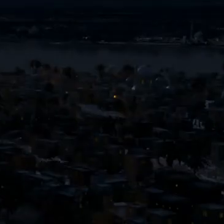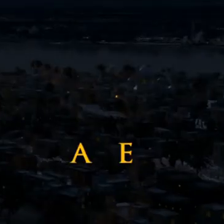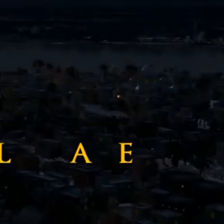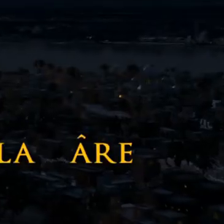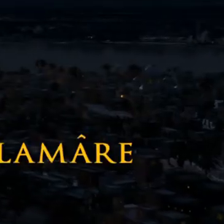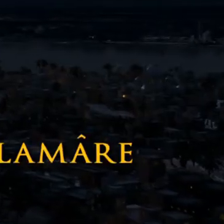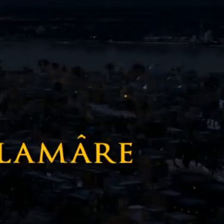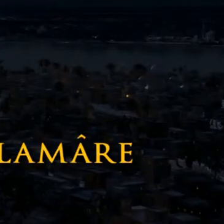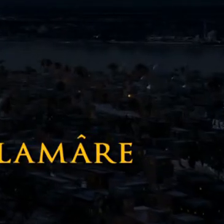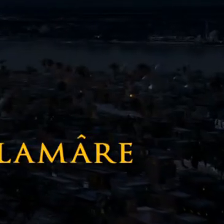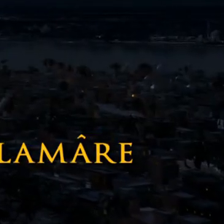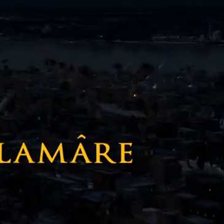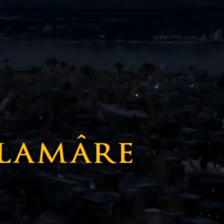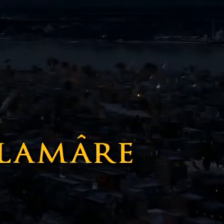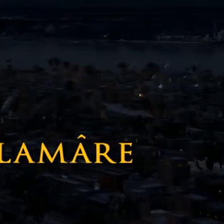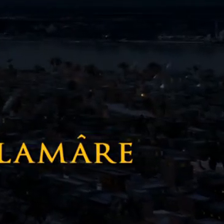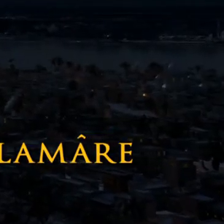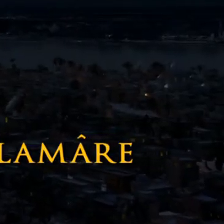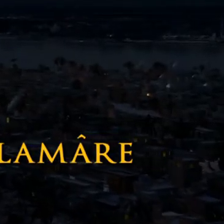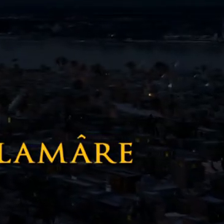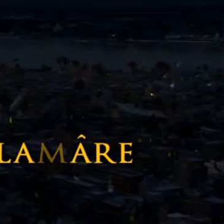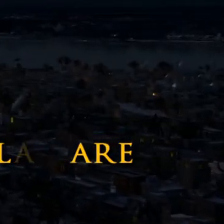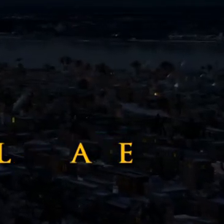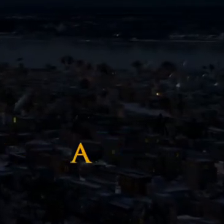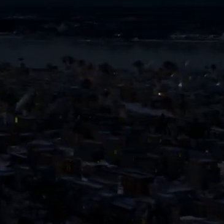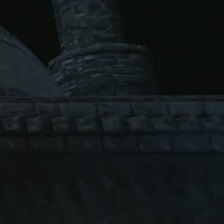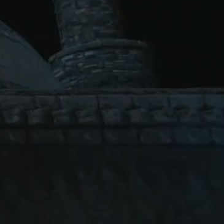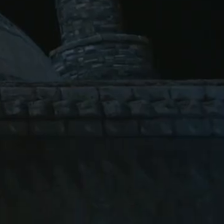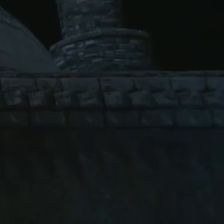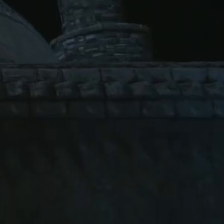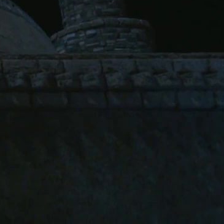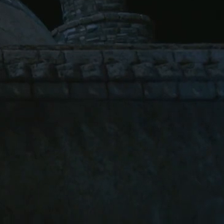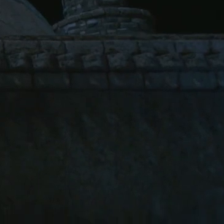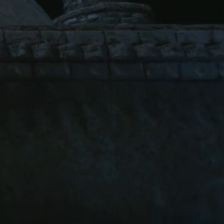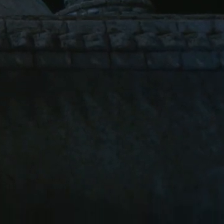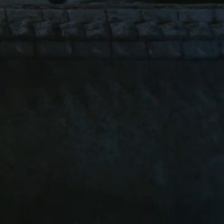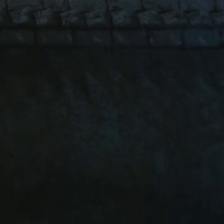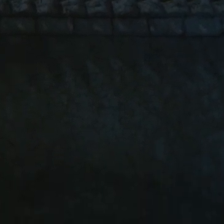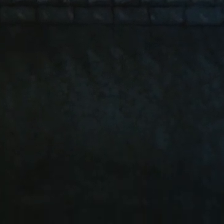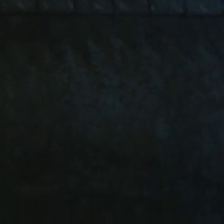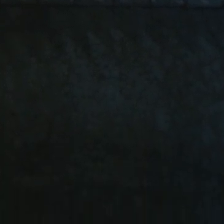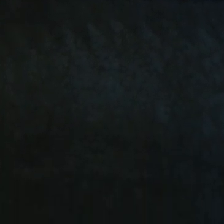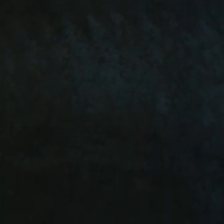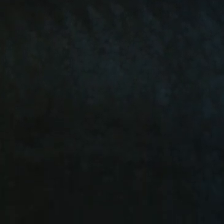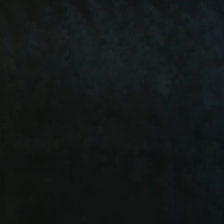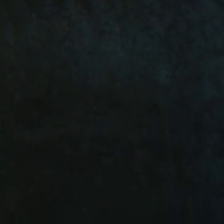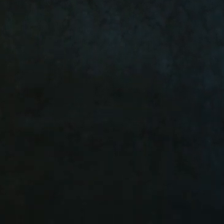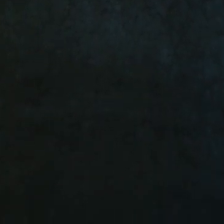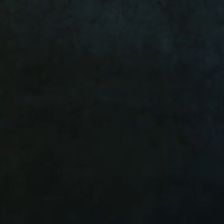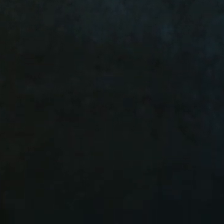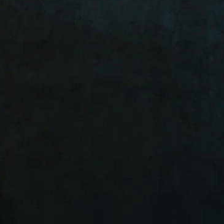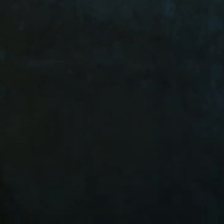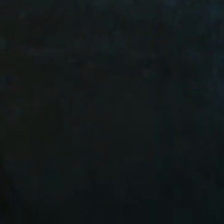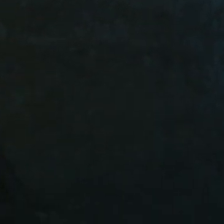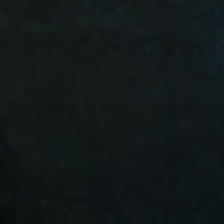Gece vakti kuş bakışı Dicle kıyısındaki Kutulamare. Meydandaki taş minareli caminin giriş